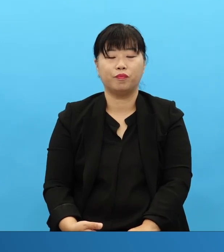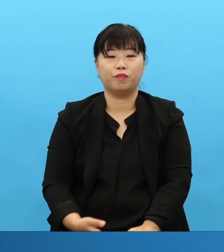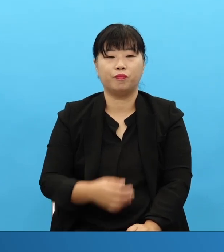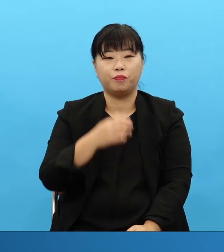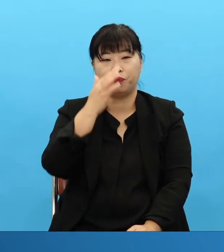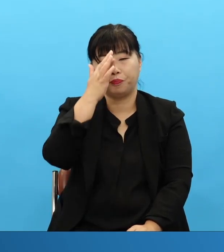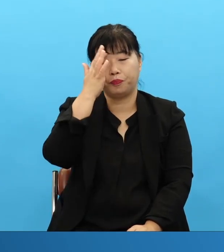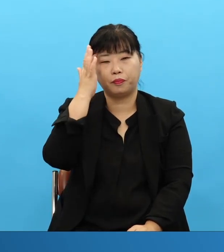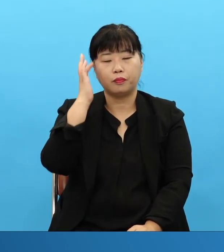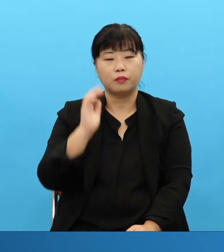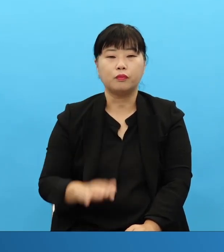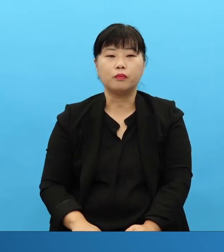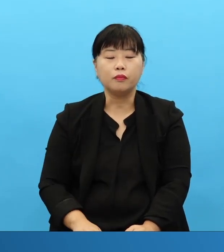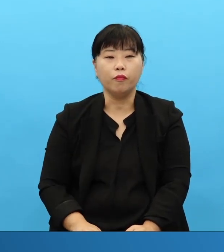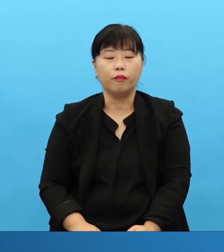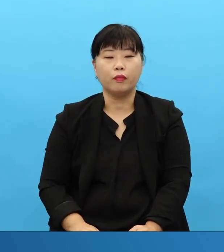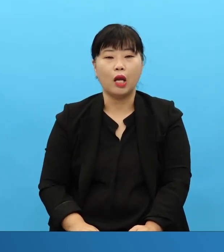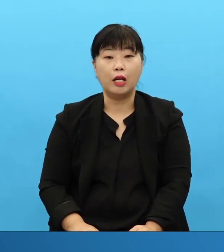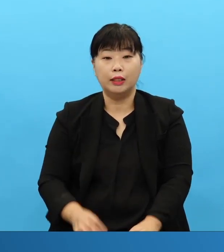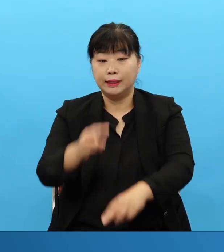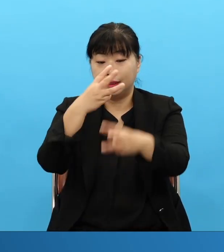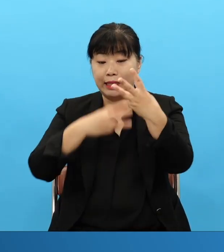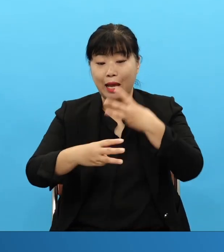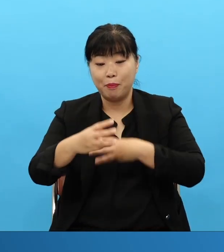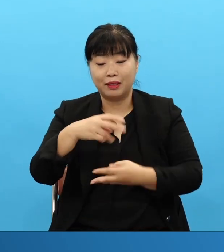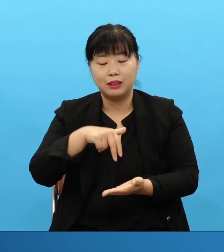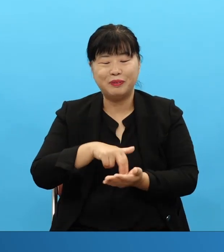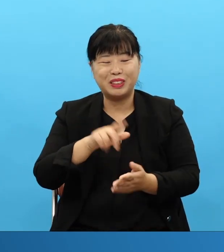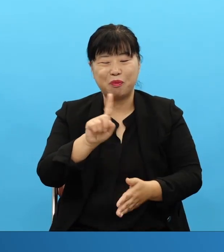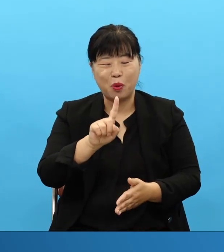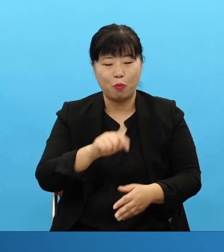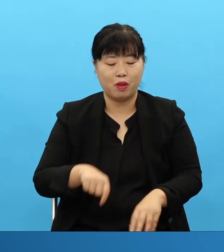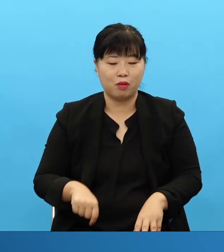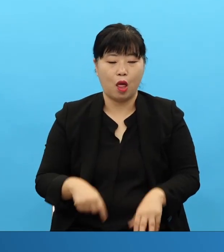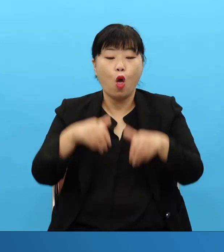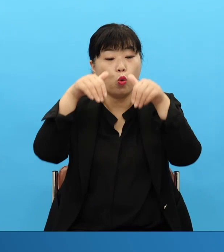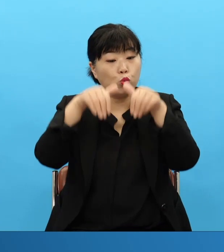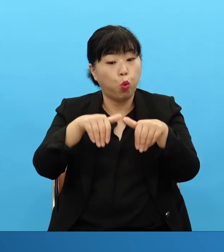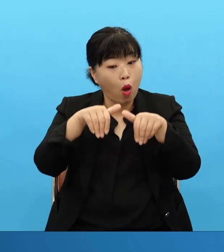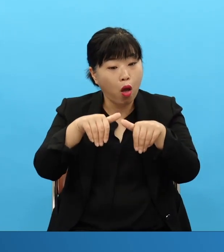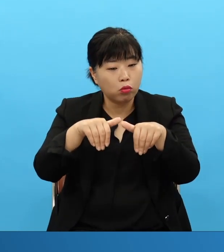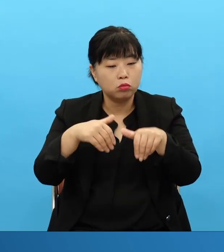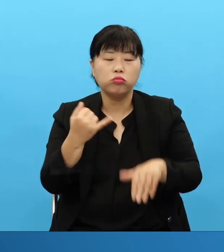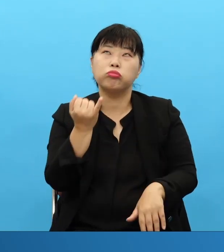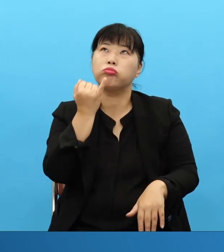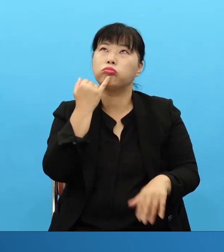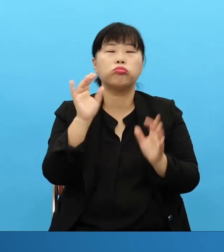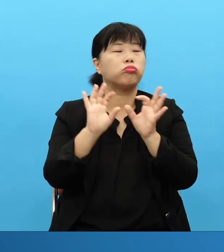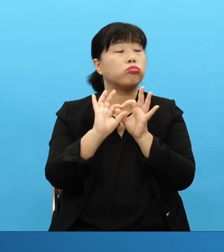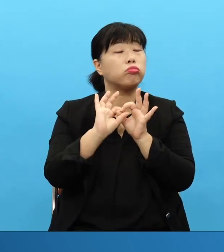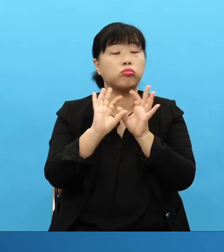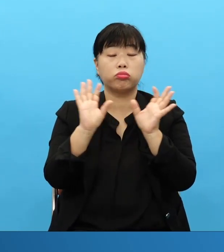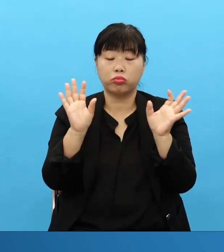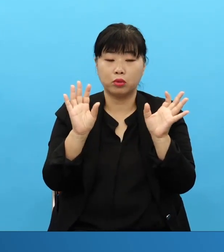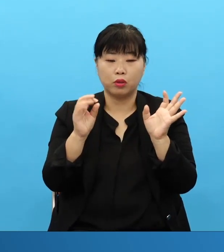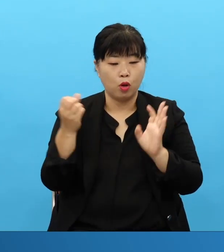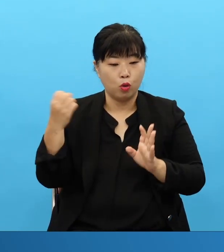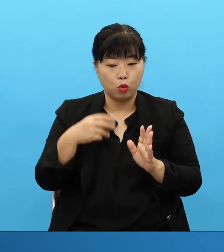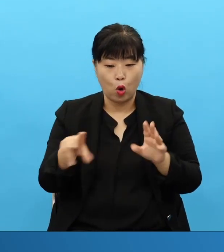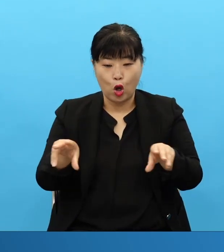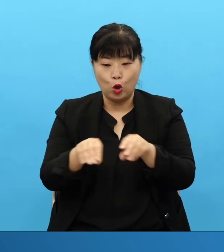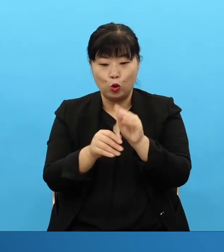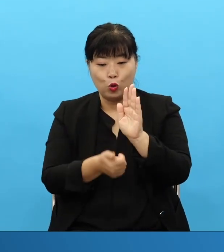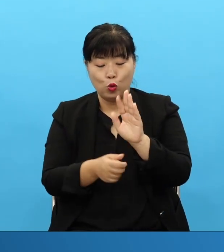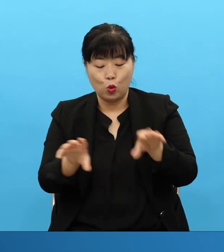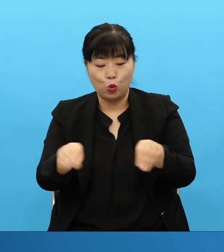working or 가는 것도 not. 문제도 안 되고 총리된 것도 뭐 큰 기쁨도 아니요. 하나님의 계획이 있는 거죠. That going as a slave was not something, not a problem, and